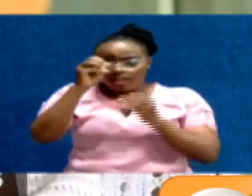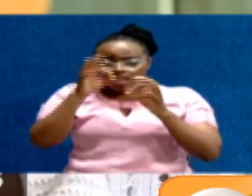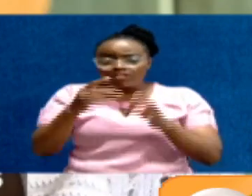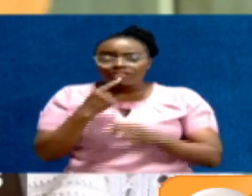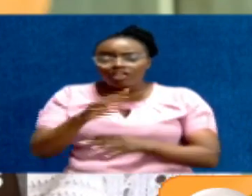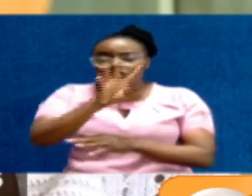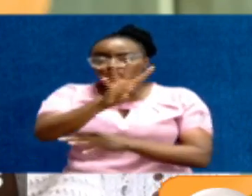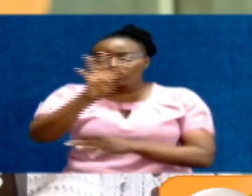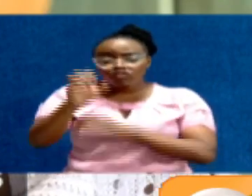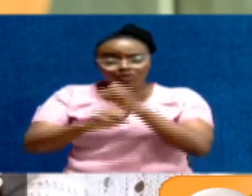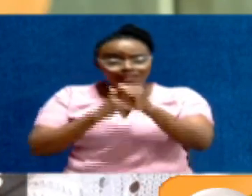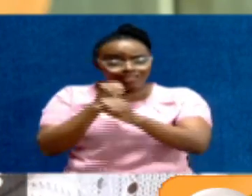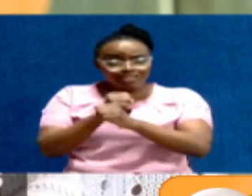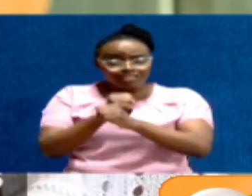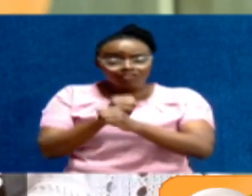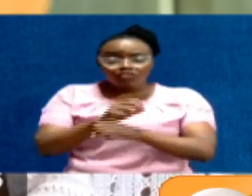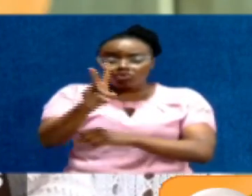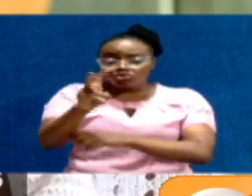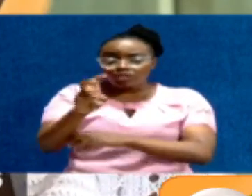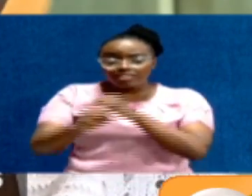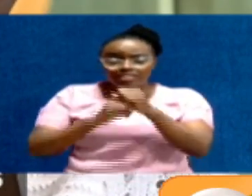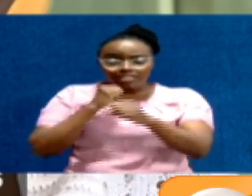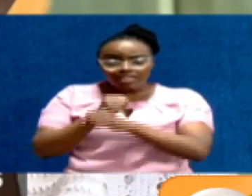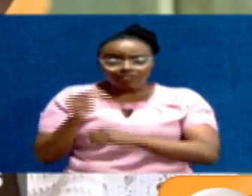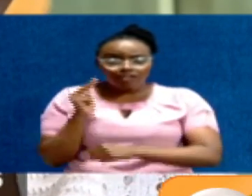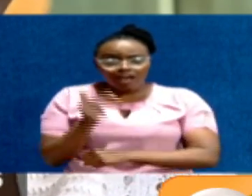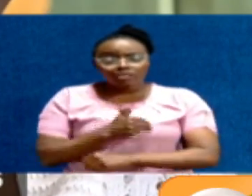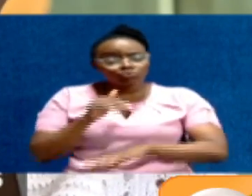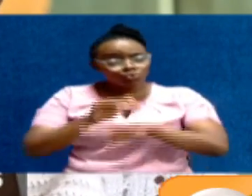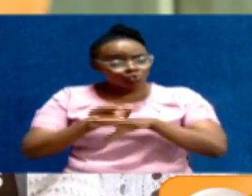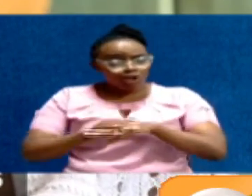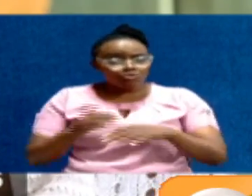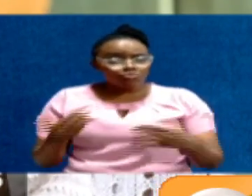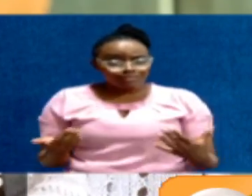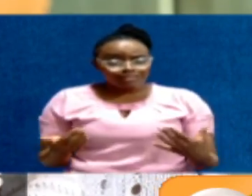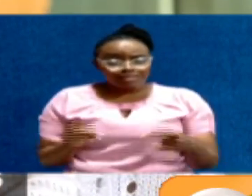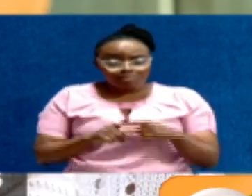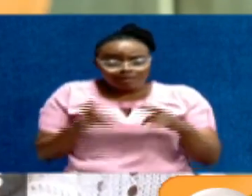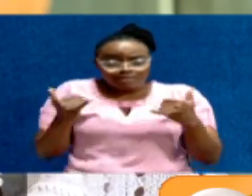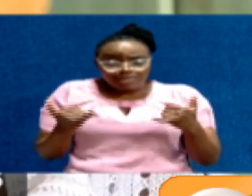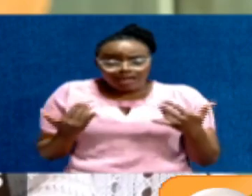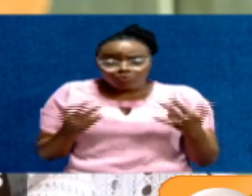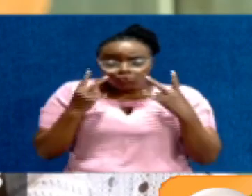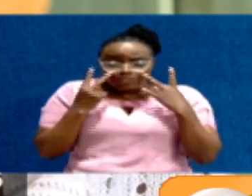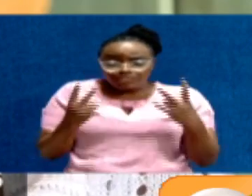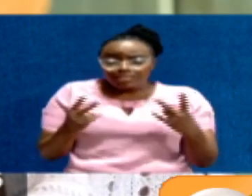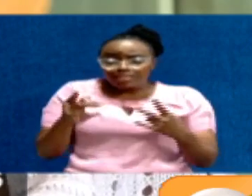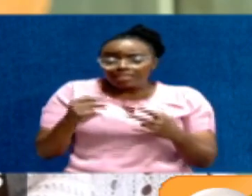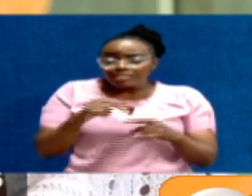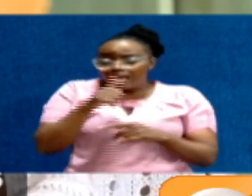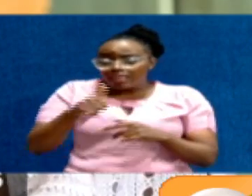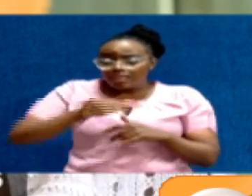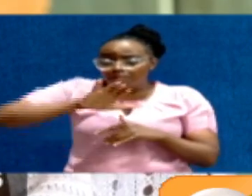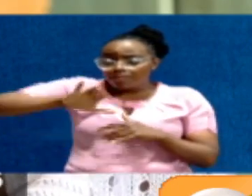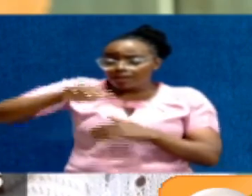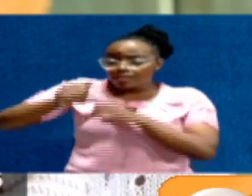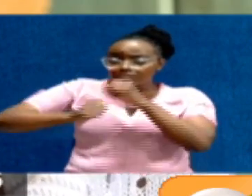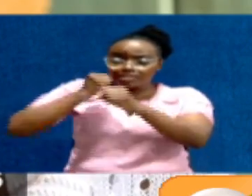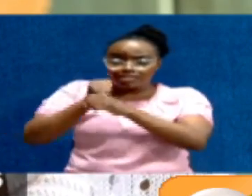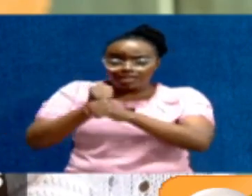nikisema 44 years, for 20 years tulikuwa watu wazima, lakini sasa tunaona hii miaka